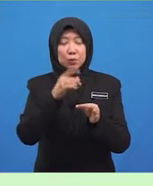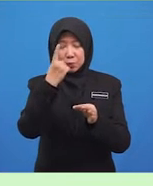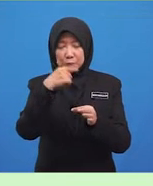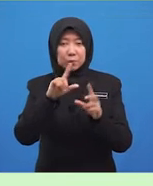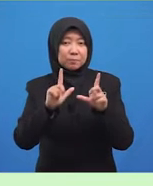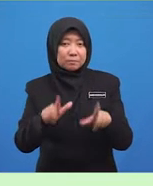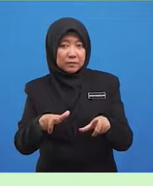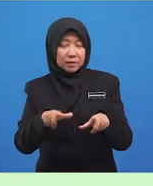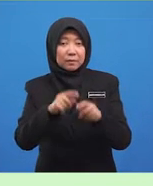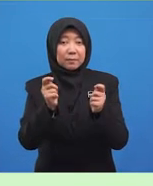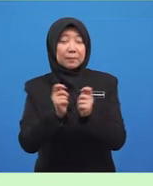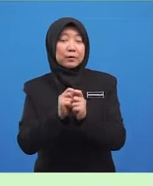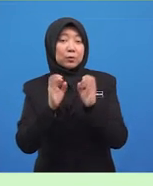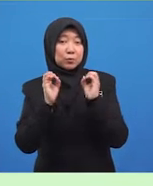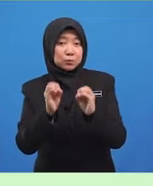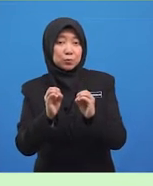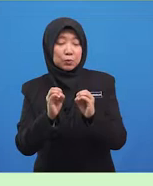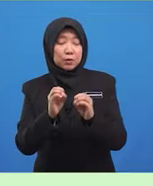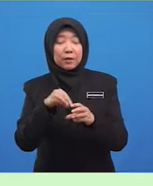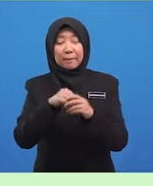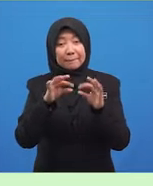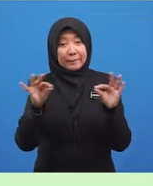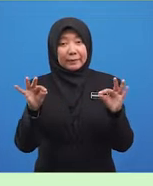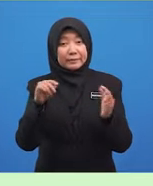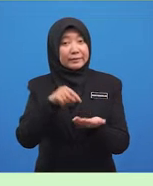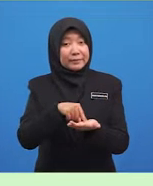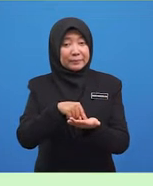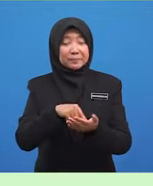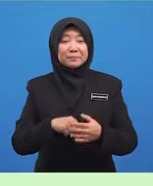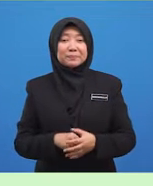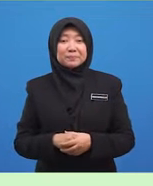diisi pada tempat kosong dalam ayat ini?